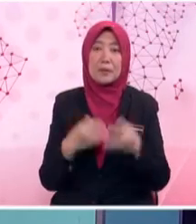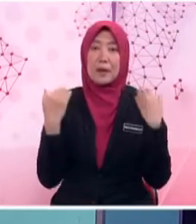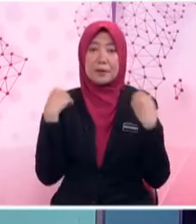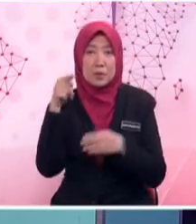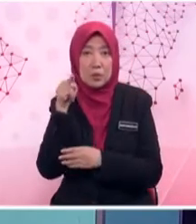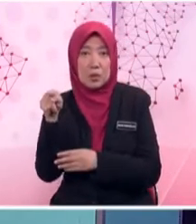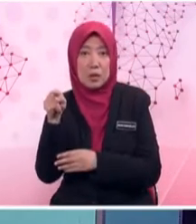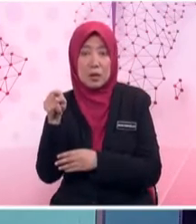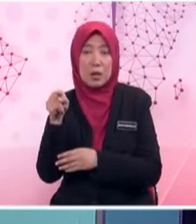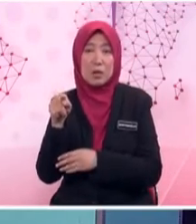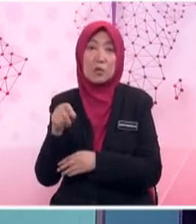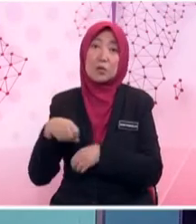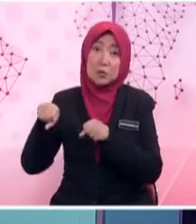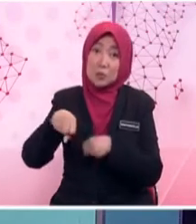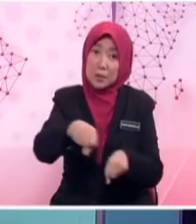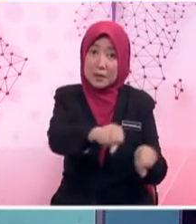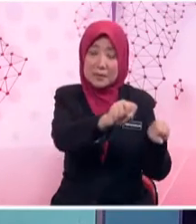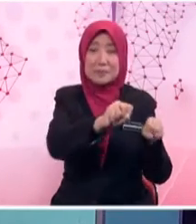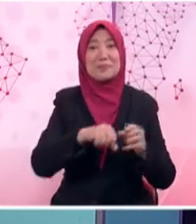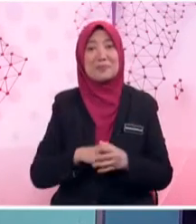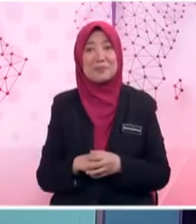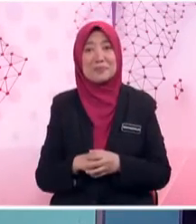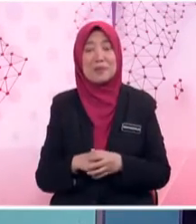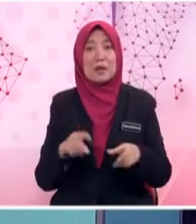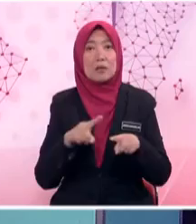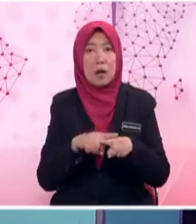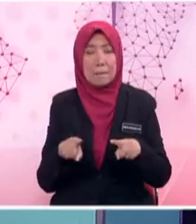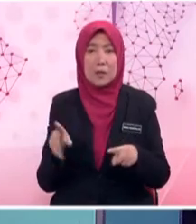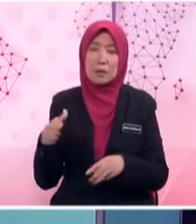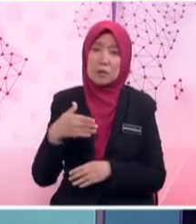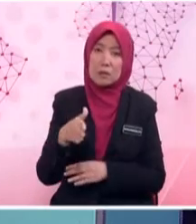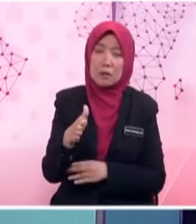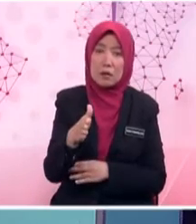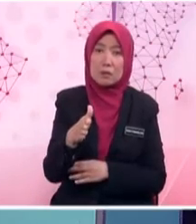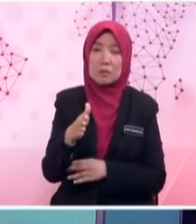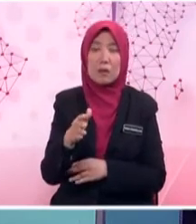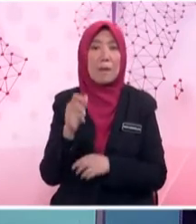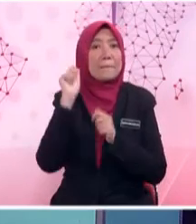sini sungai. Okey, tepi di ikan memancing